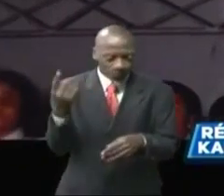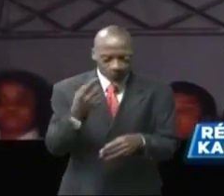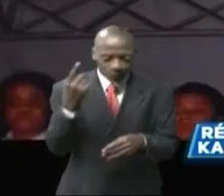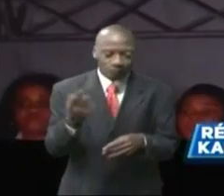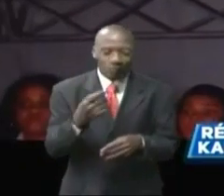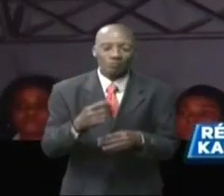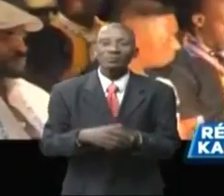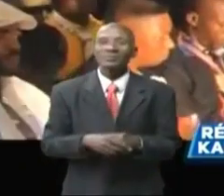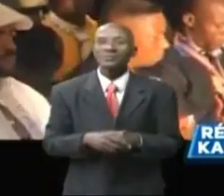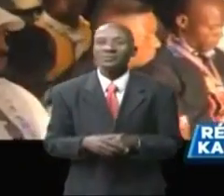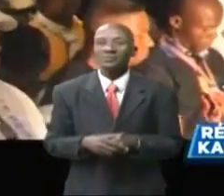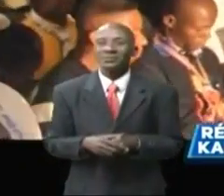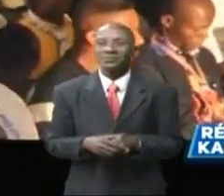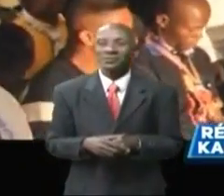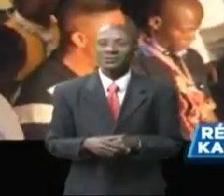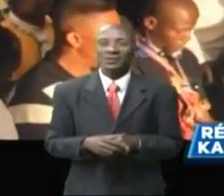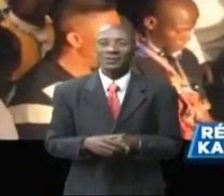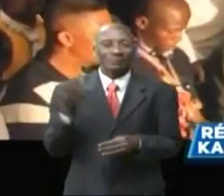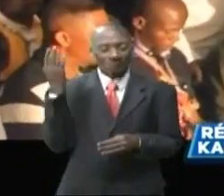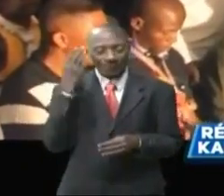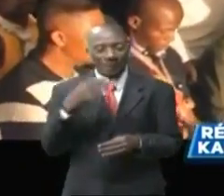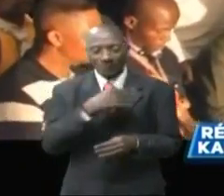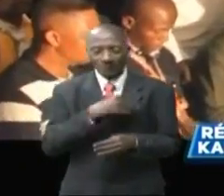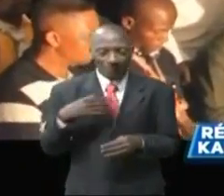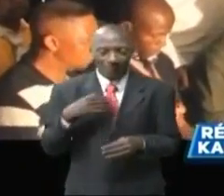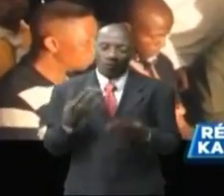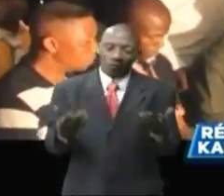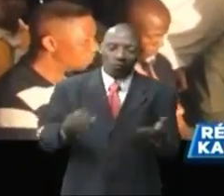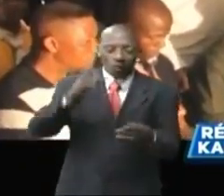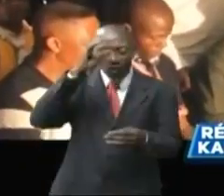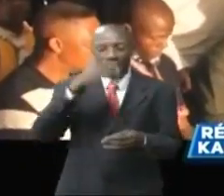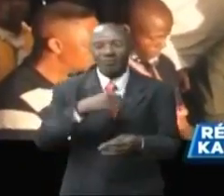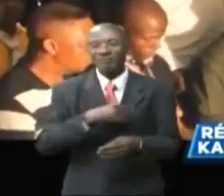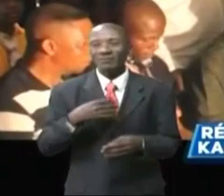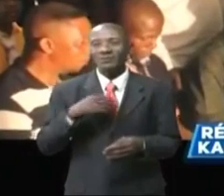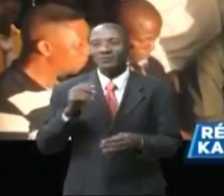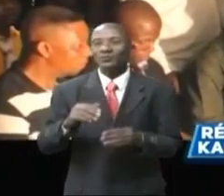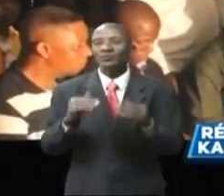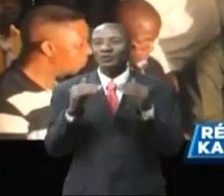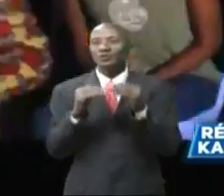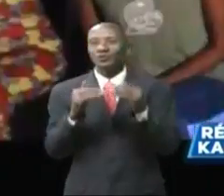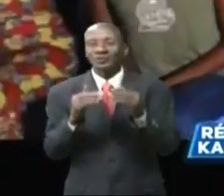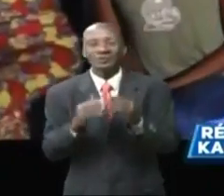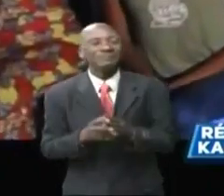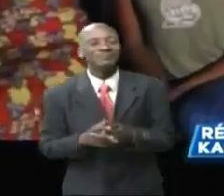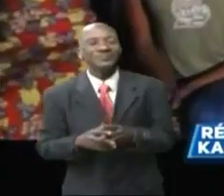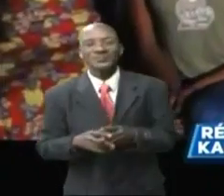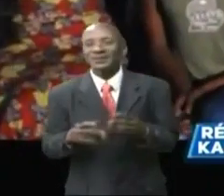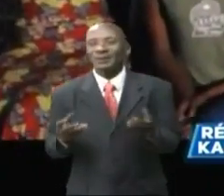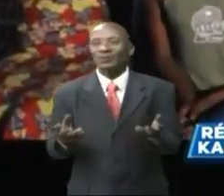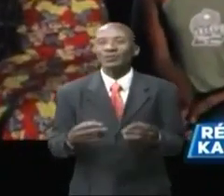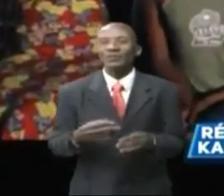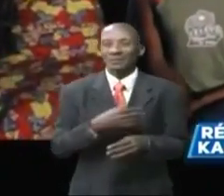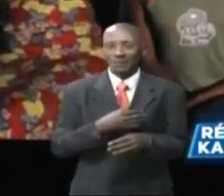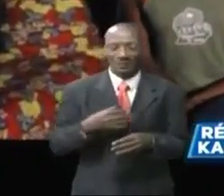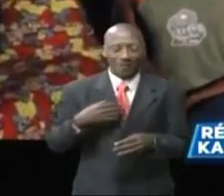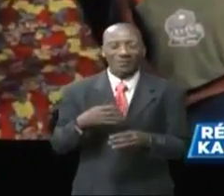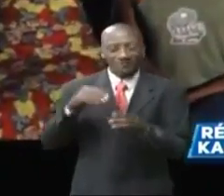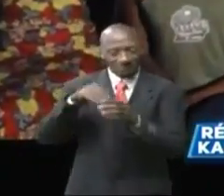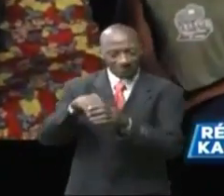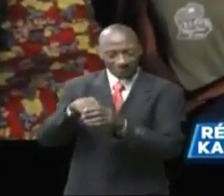faut-il renouveler la confiance à Félix Antoine Tshisekedi Tshilombo aux élections générales de décembre prochain pour